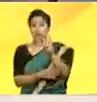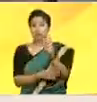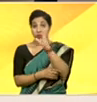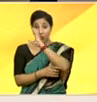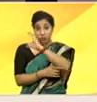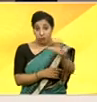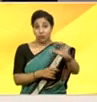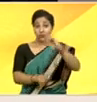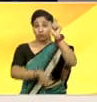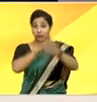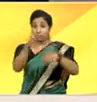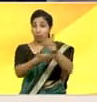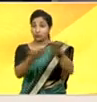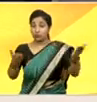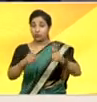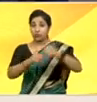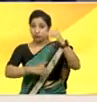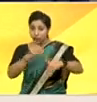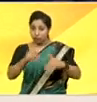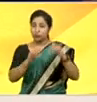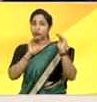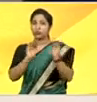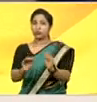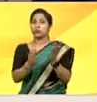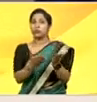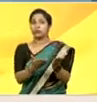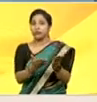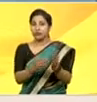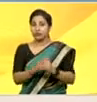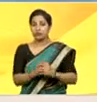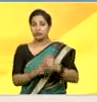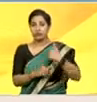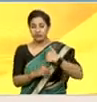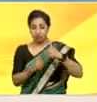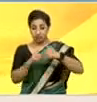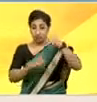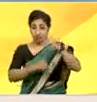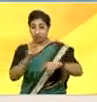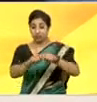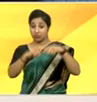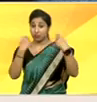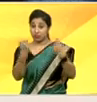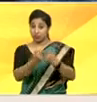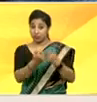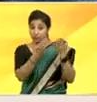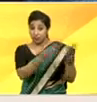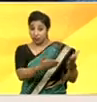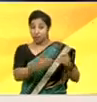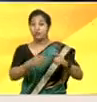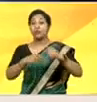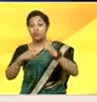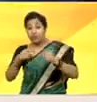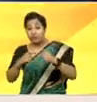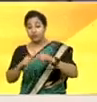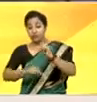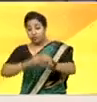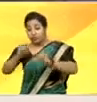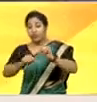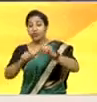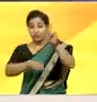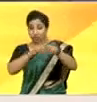करोड़ लोगों ने वोट डाले हैं। मैं चुनाव आयोग और मतदान की प्रक्रिया से